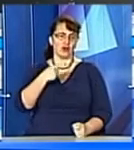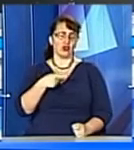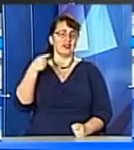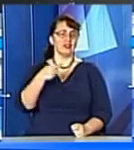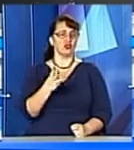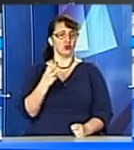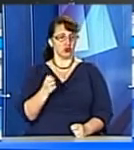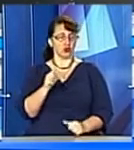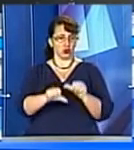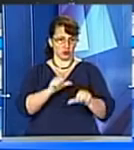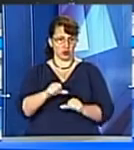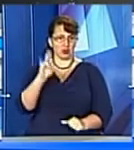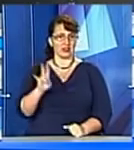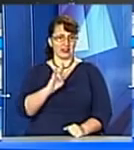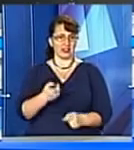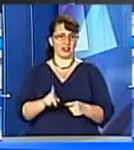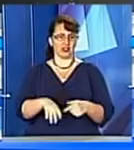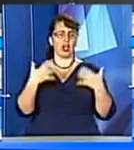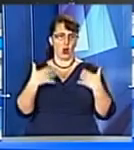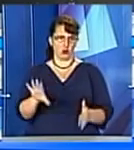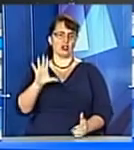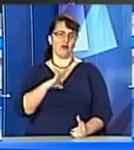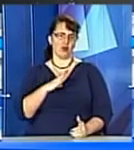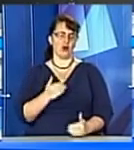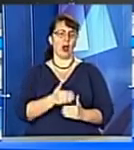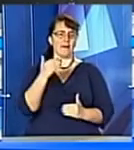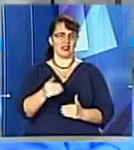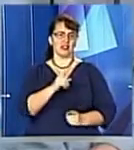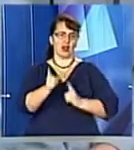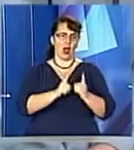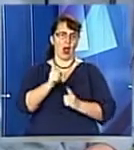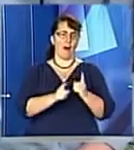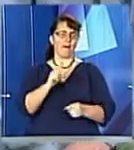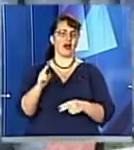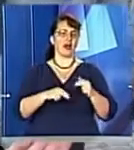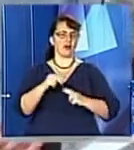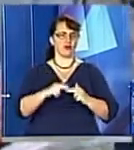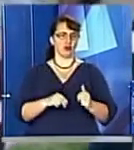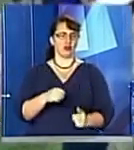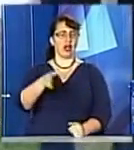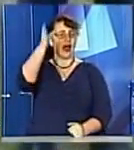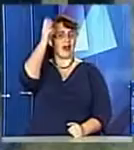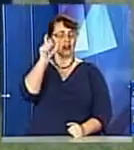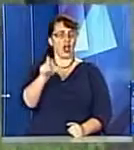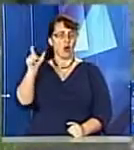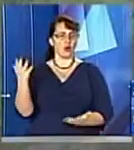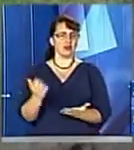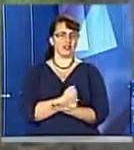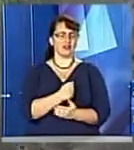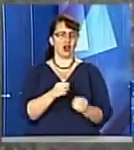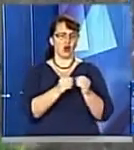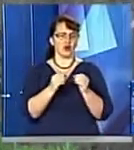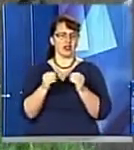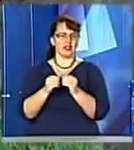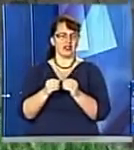церква уже існувала, далі кілька разів перебудовувалась. Науковці зафіксували приблизно десяток поховань, яких